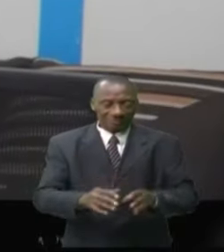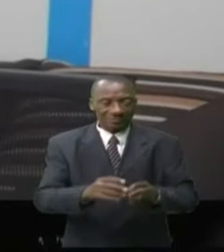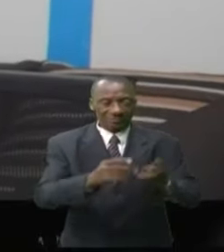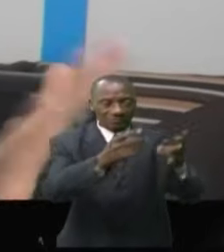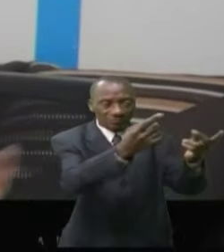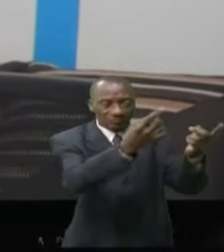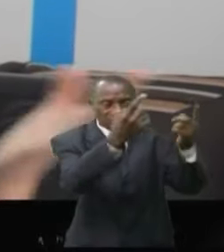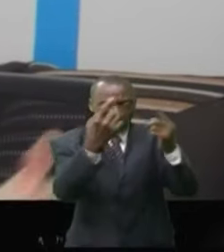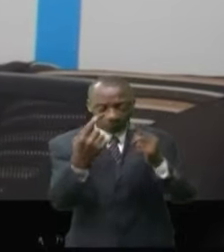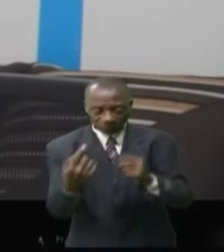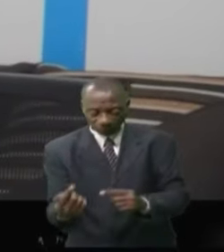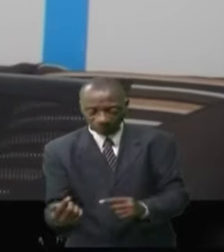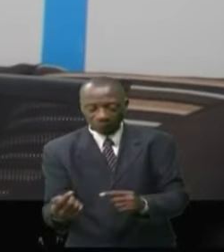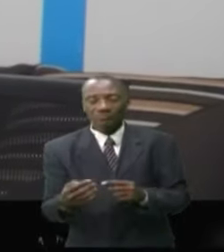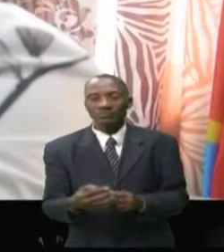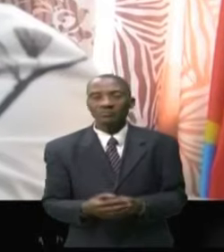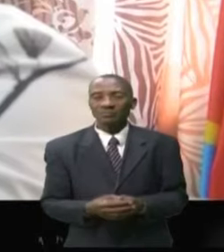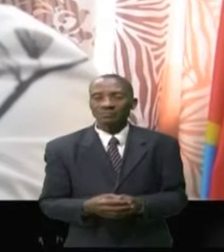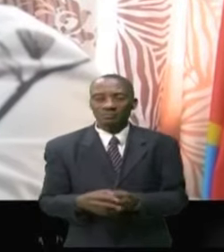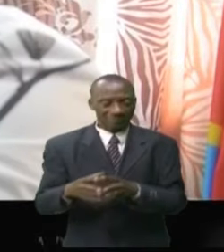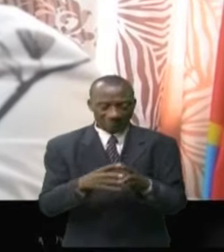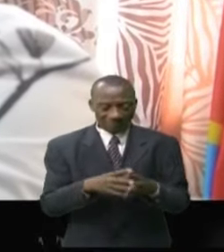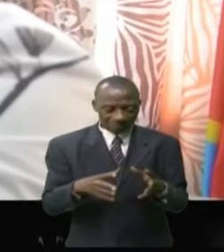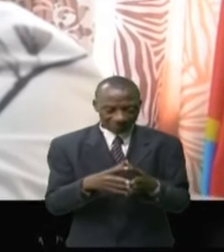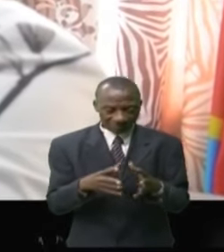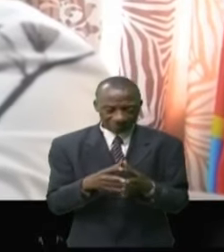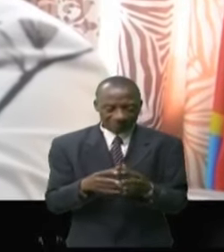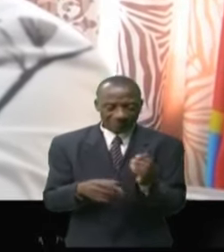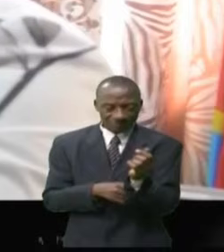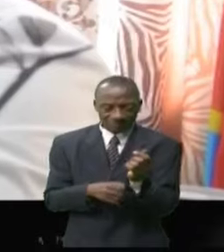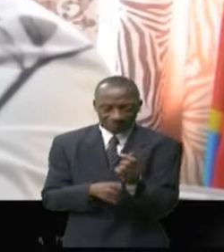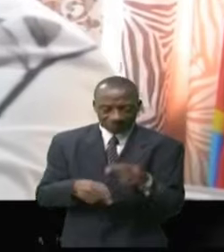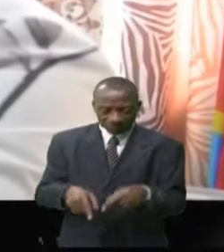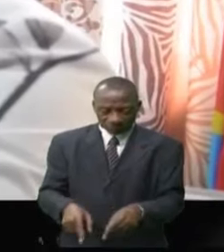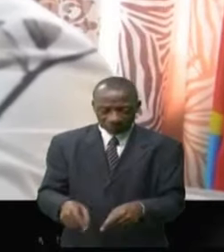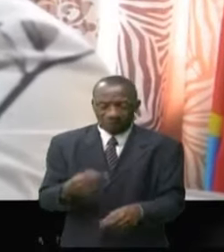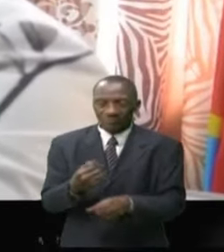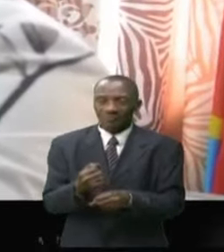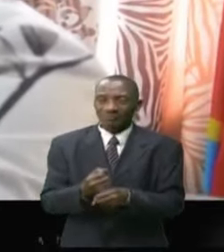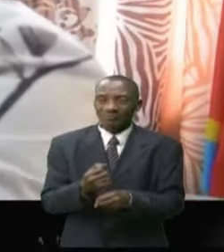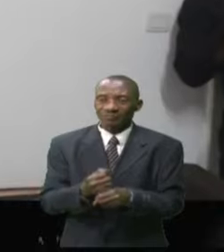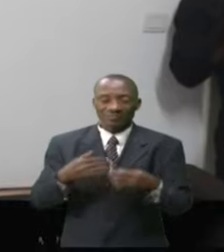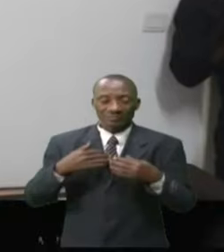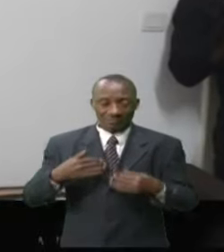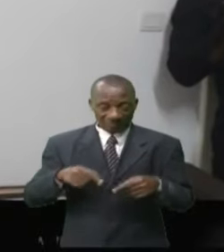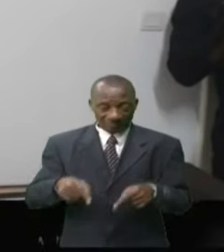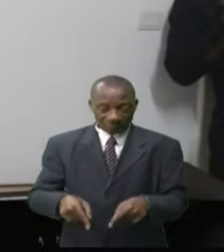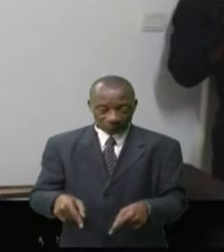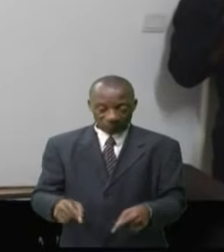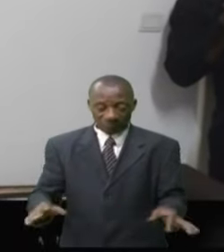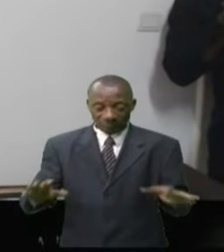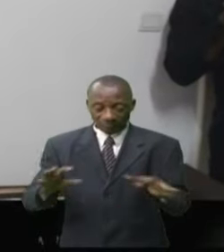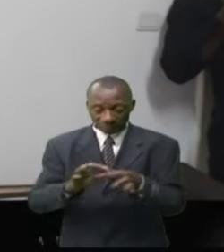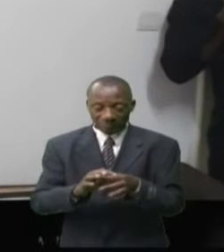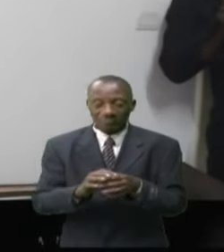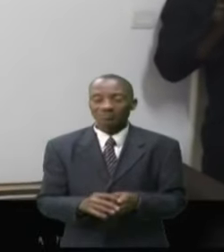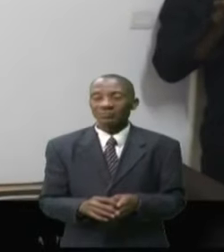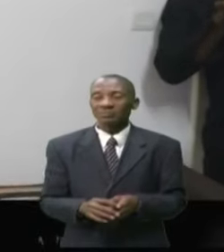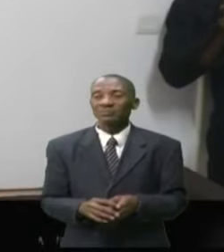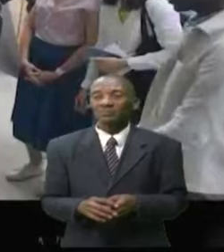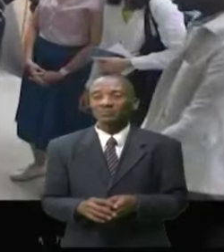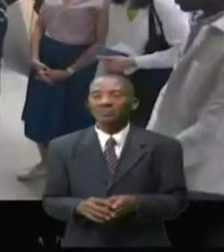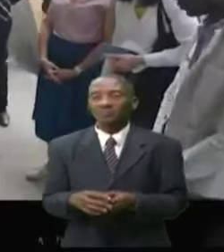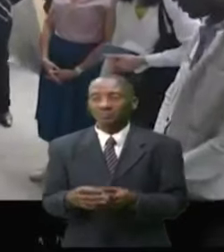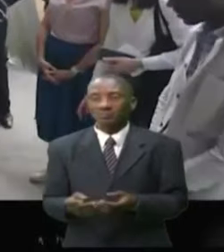promotion des droits des santé sexuelle et reproductive y compris l'accès à la contraception et au planning familial mais